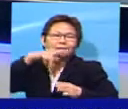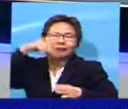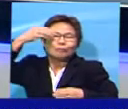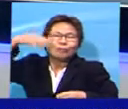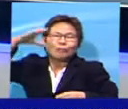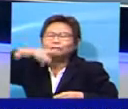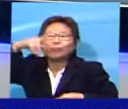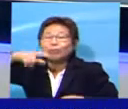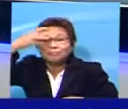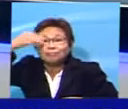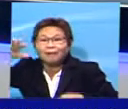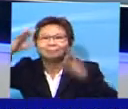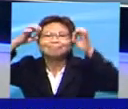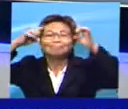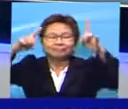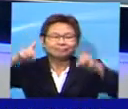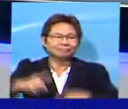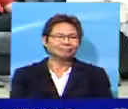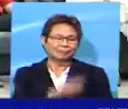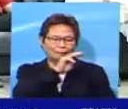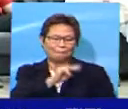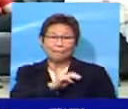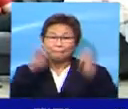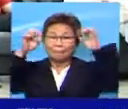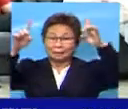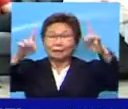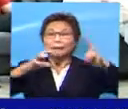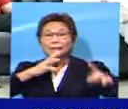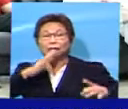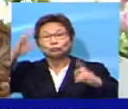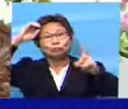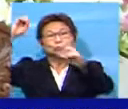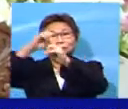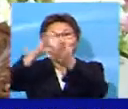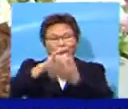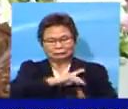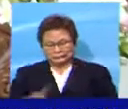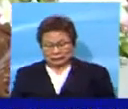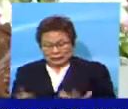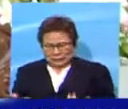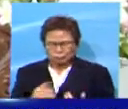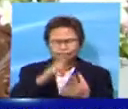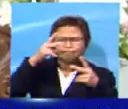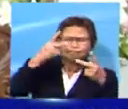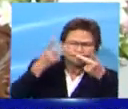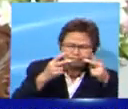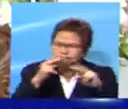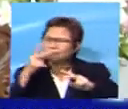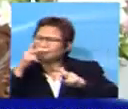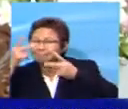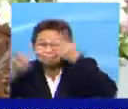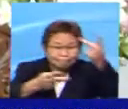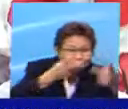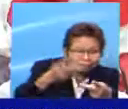mengabaikan akademik. Menteri Pendidikan Dato' Sri Mazhir Khalid berkata, bagi tujuan itu kementerian sedang meninjau kesesuaian padang golf awam